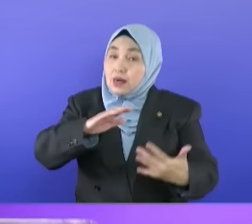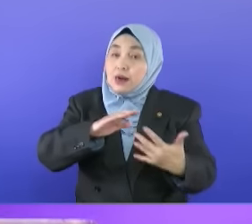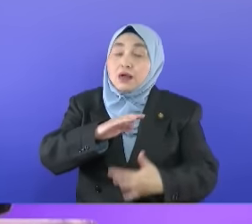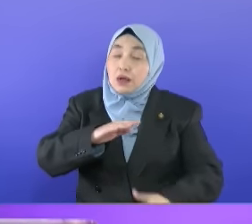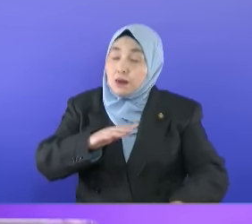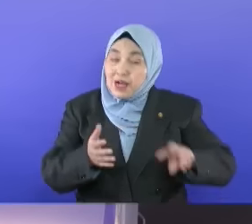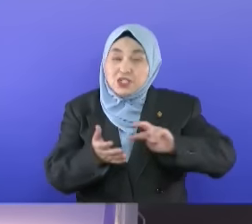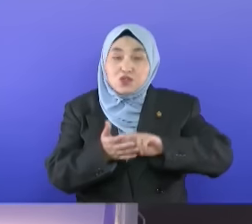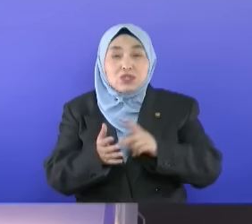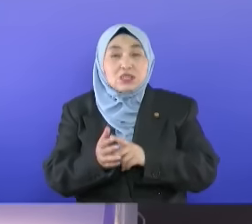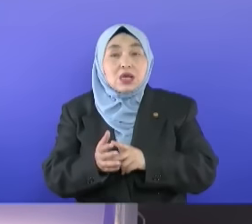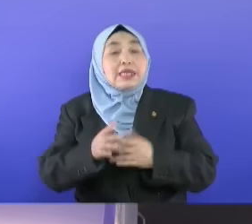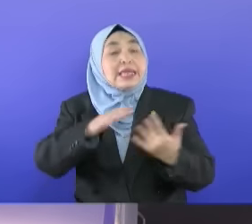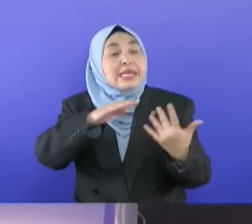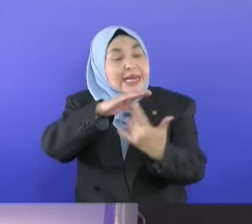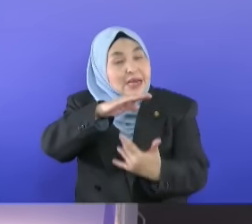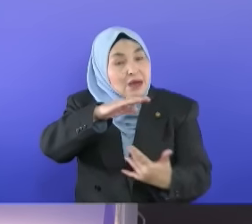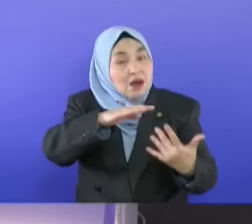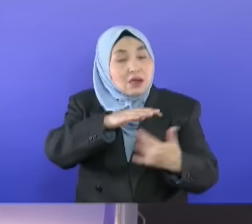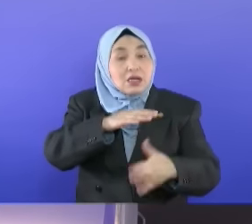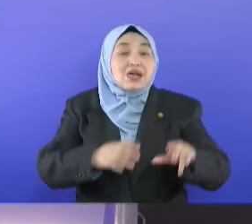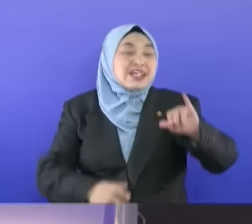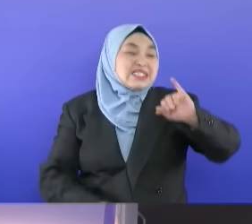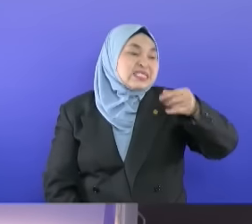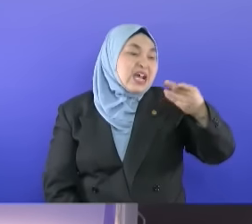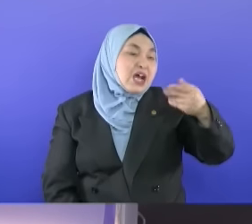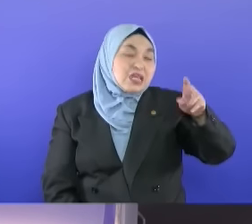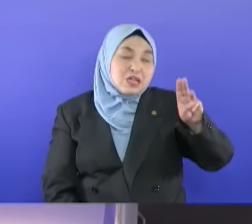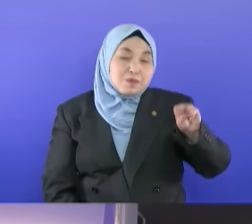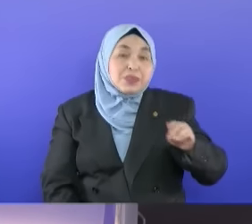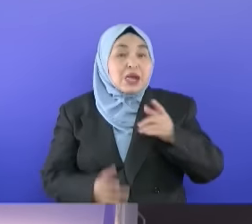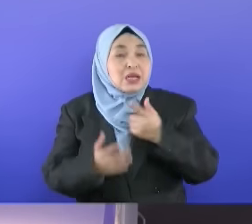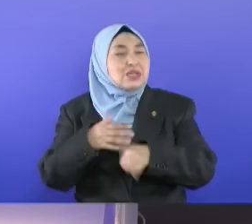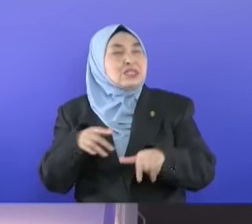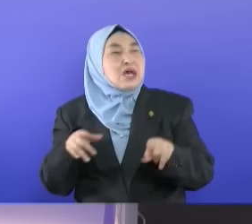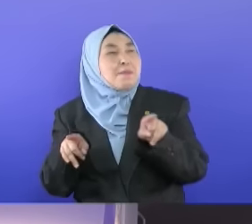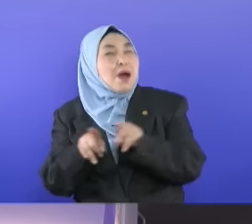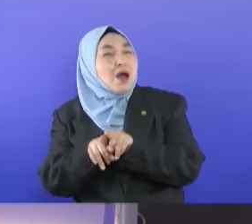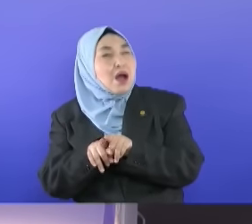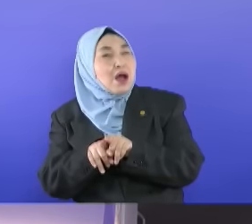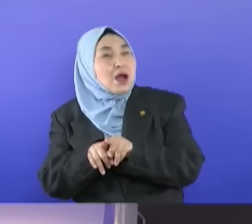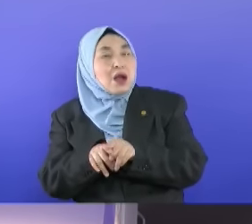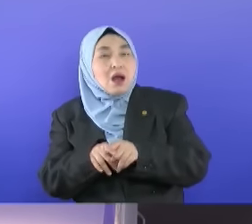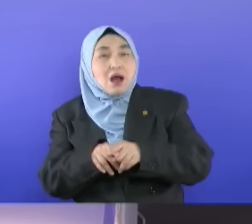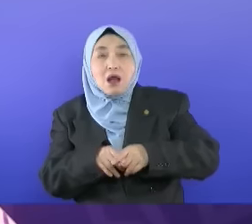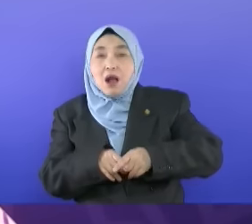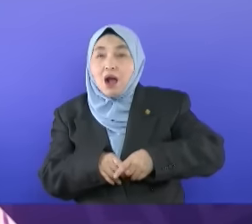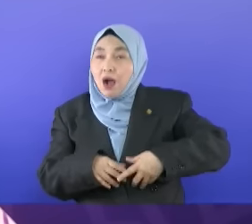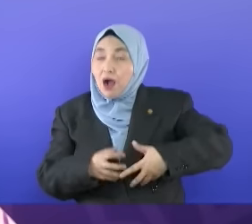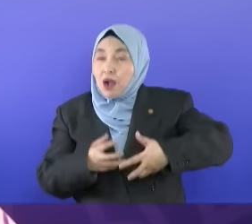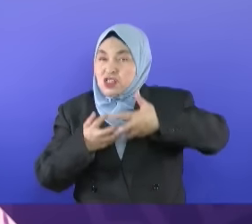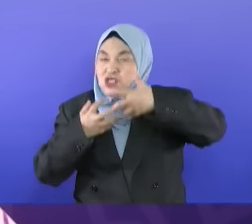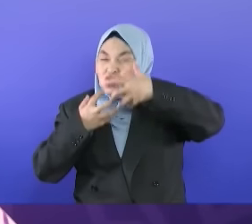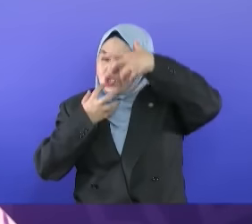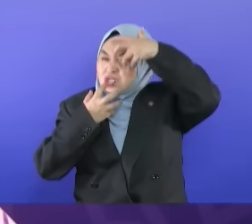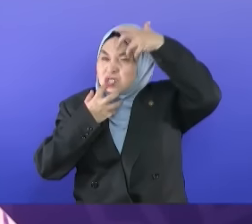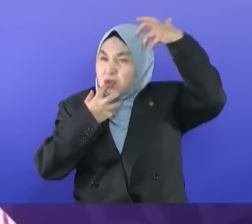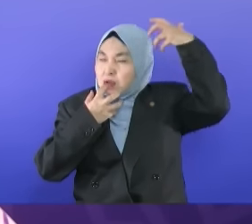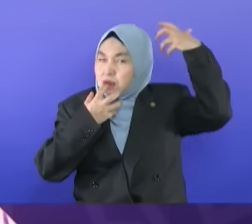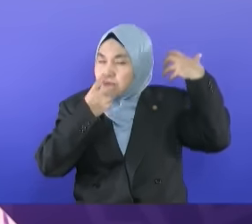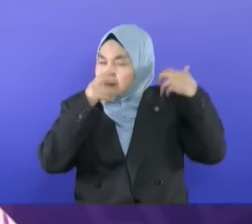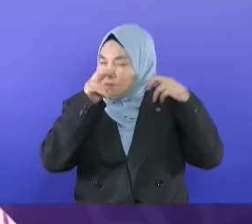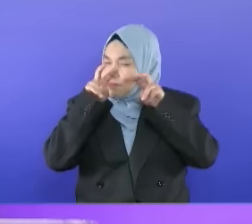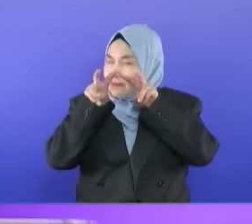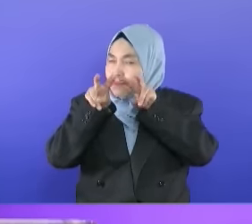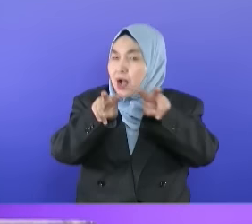jahim ini maksudnya neraka jahim daripada perbuatannya seperti single sedang memperhatikan jadi jahi ini